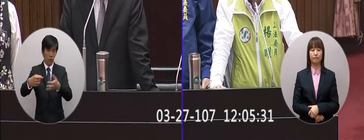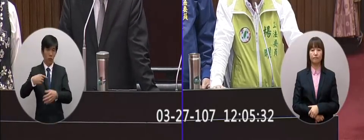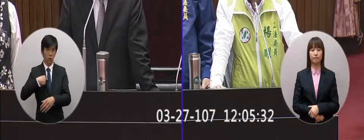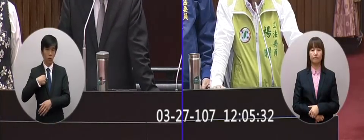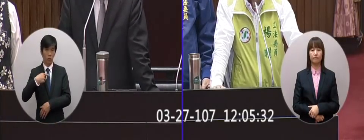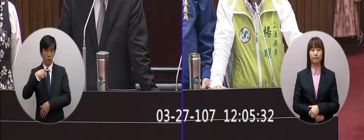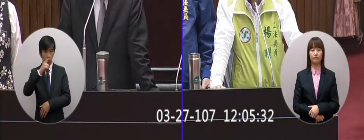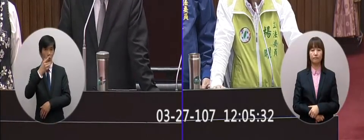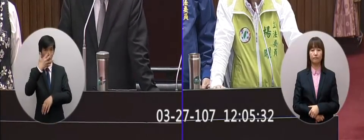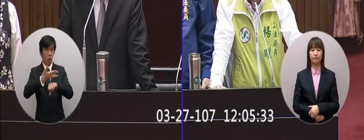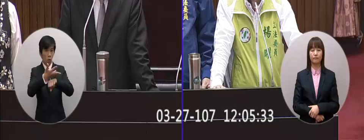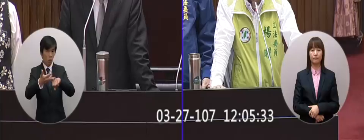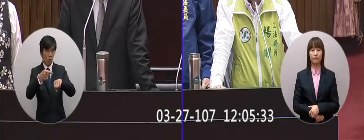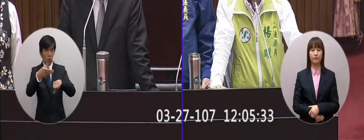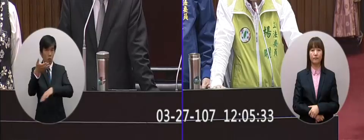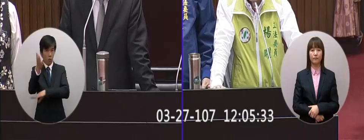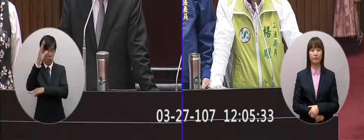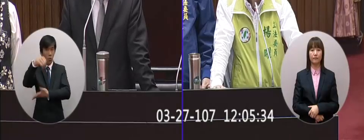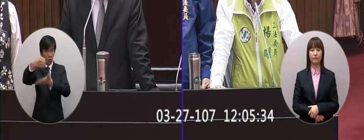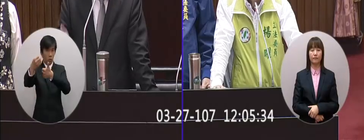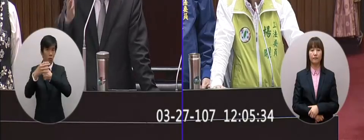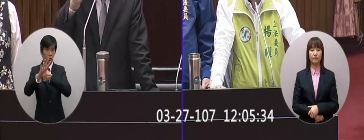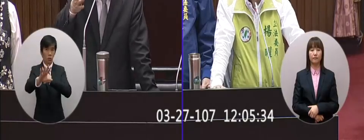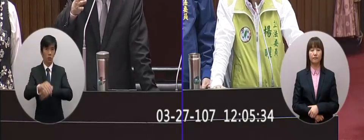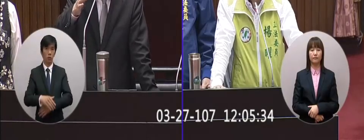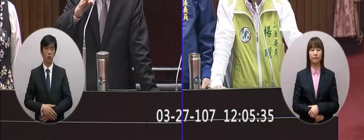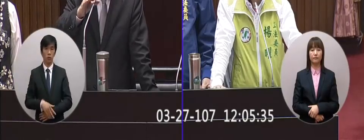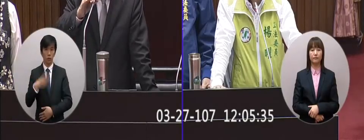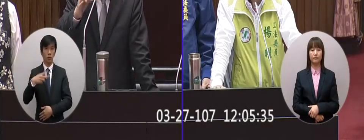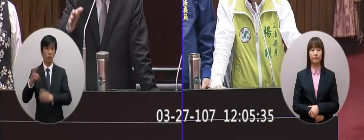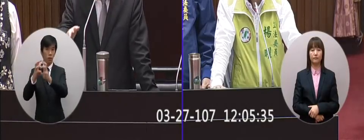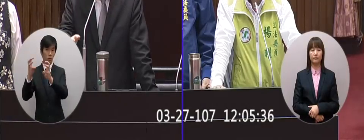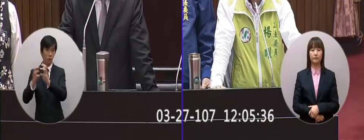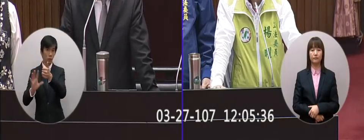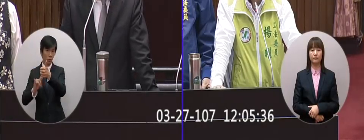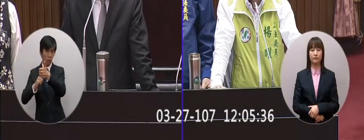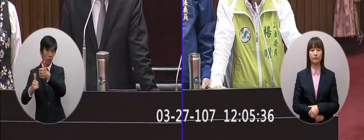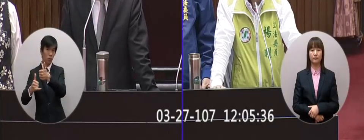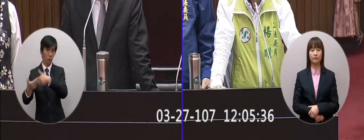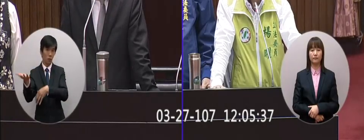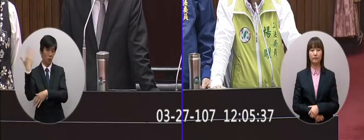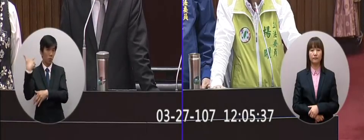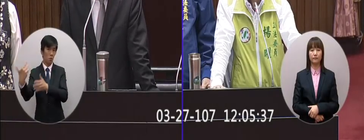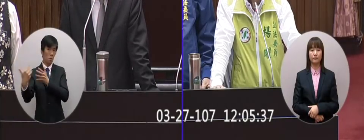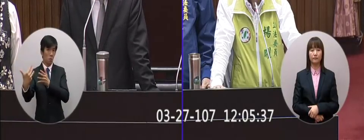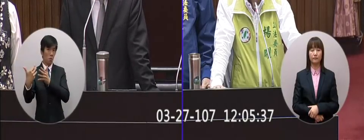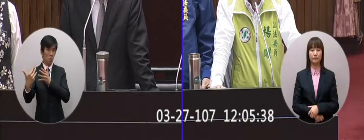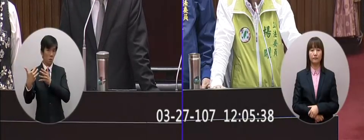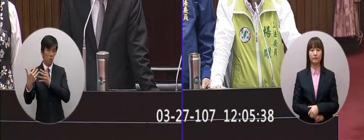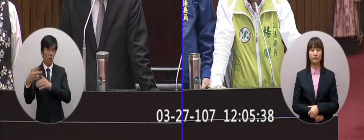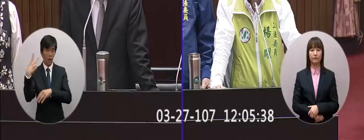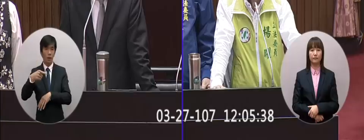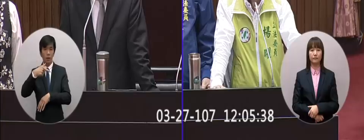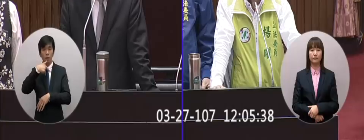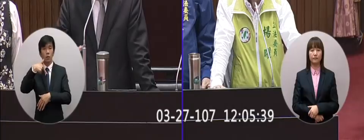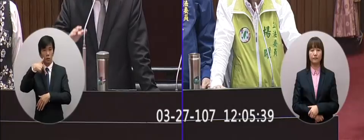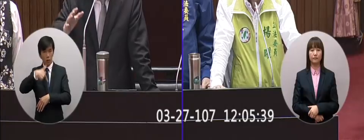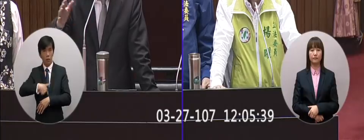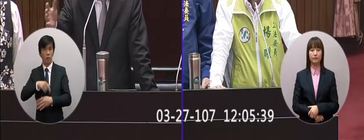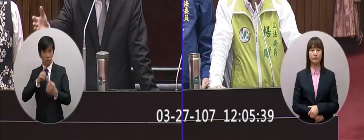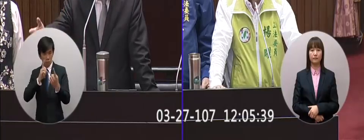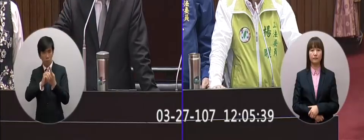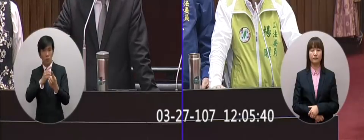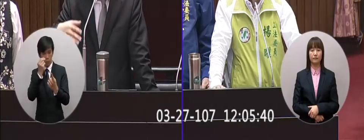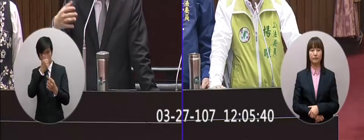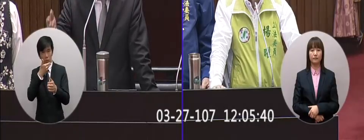湖，澎湖县政府有提出来以外啊，这杨委员。都是质询或者是私底下、特